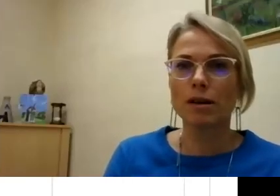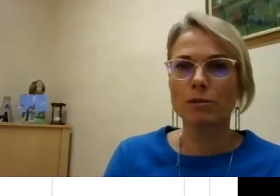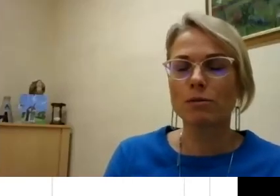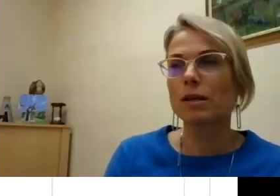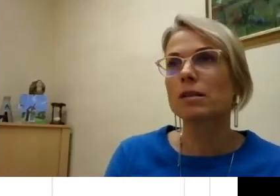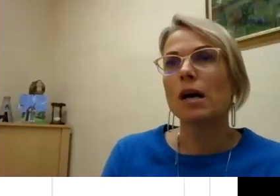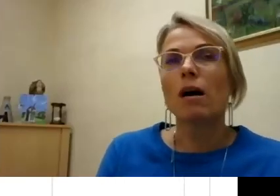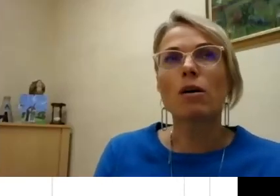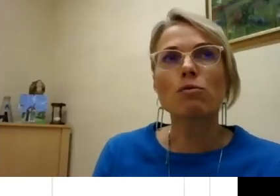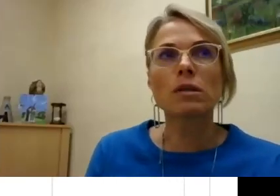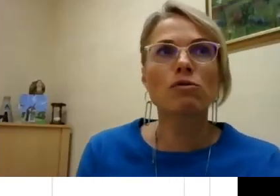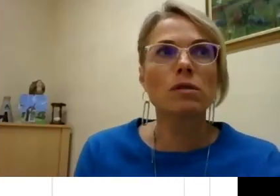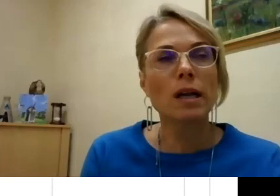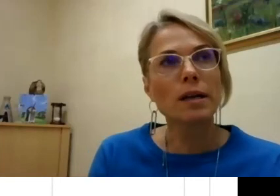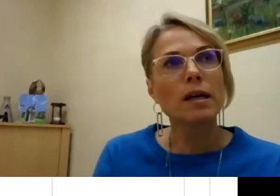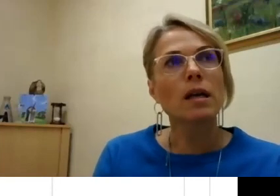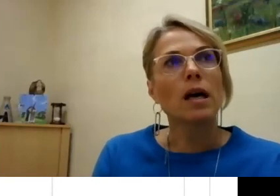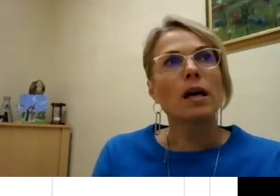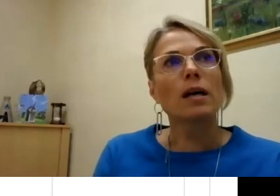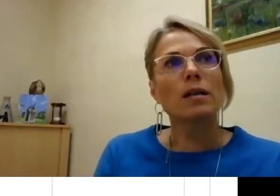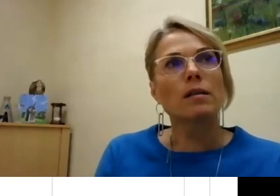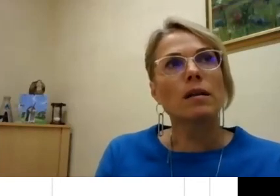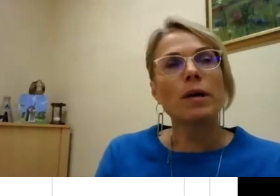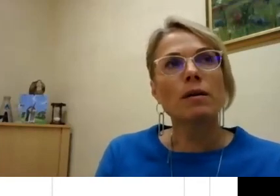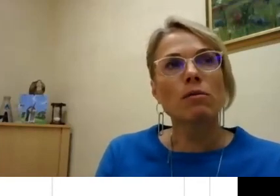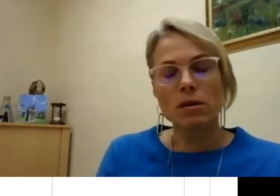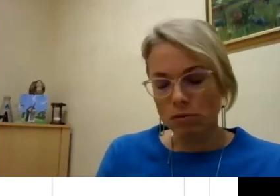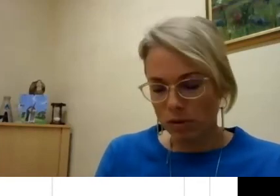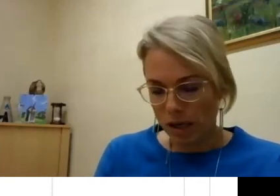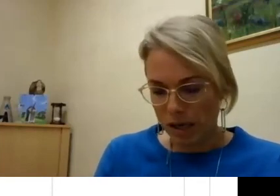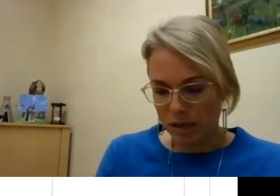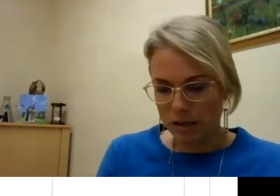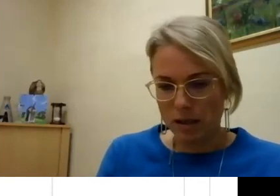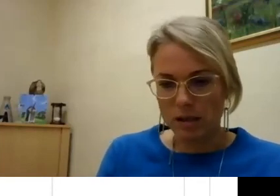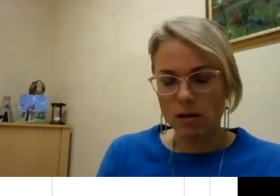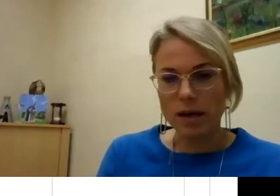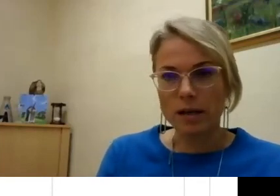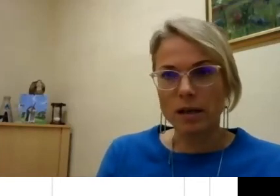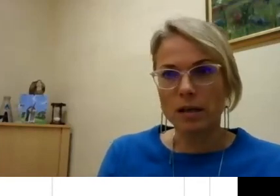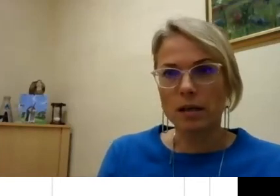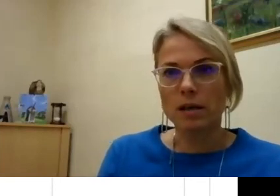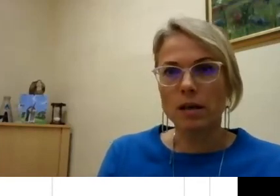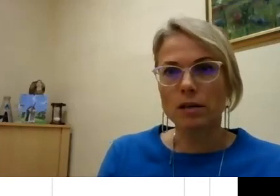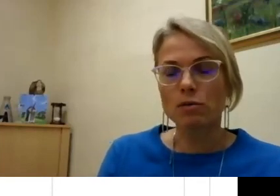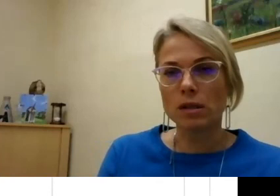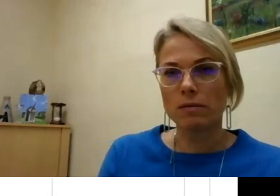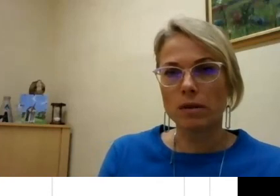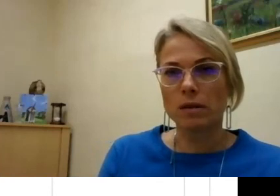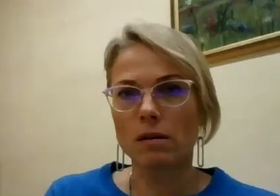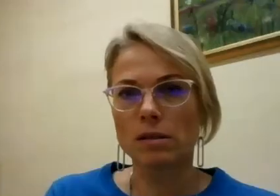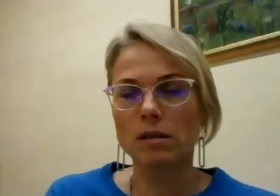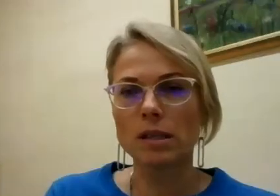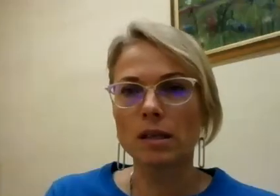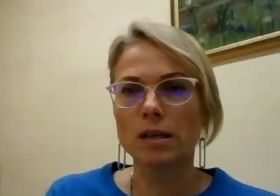see ei ole ainult korraks. Aga küsimus on selline, et meie kui katuse käest sageli küsivad